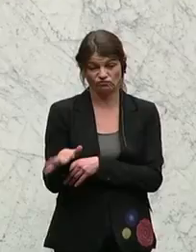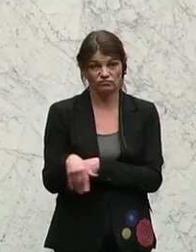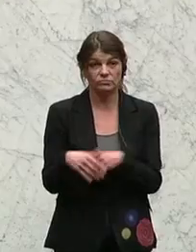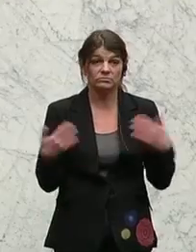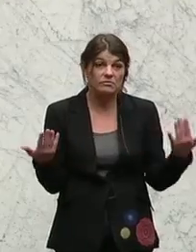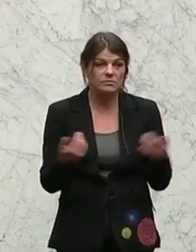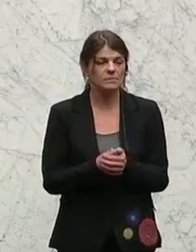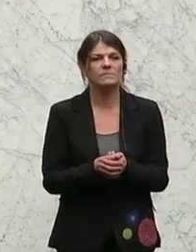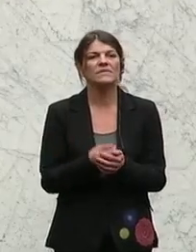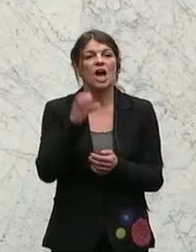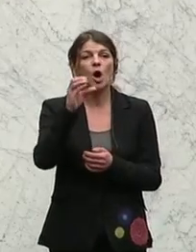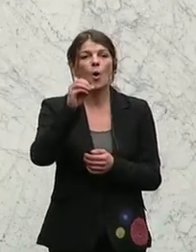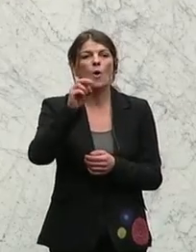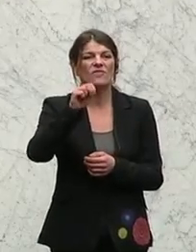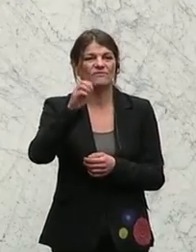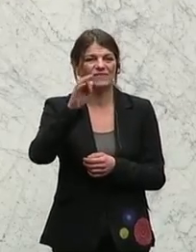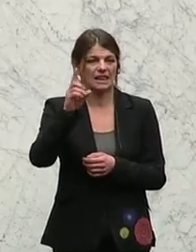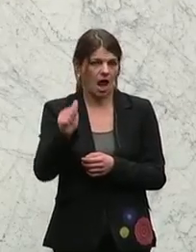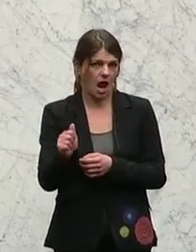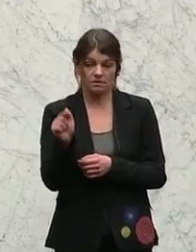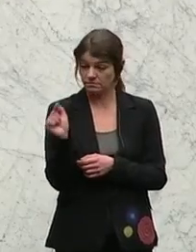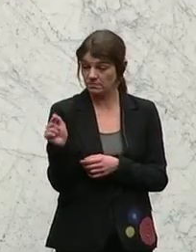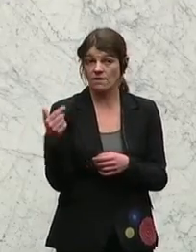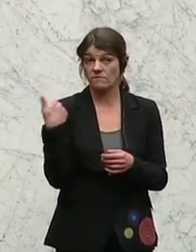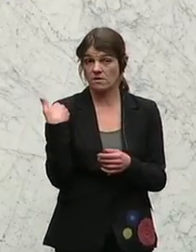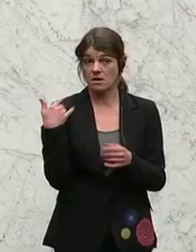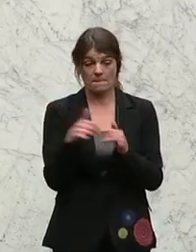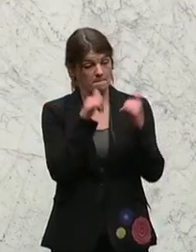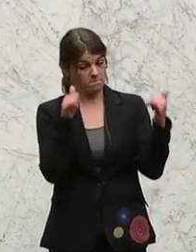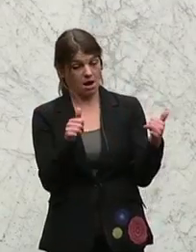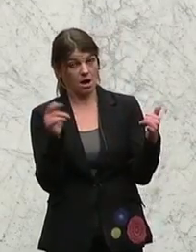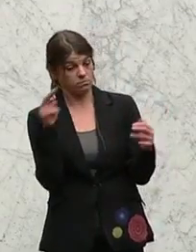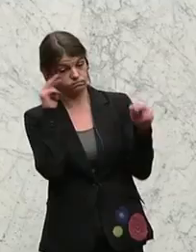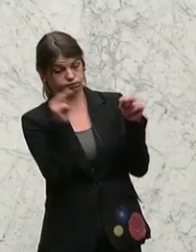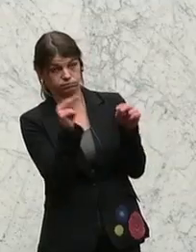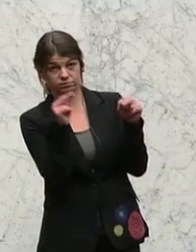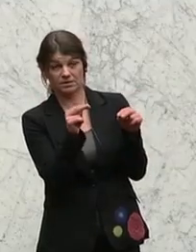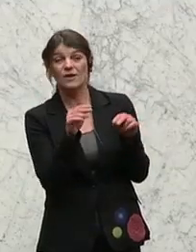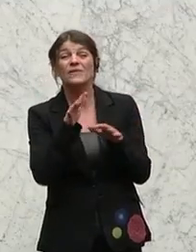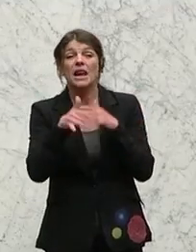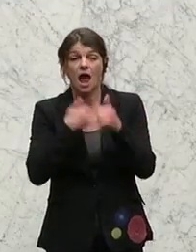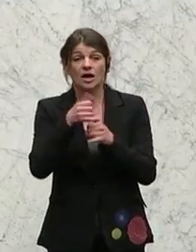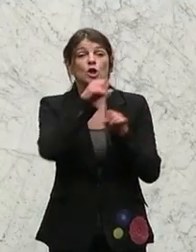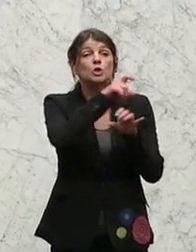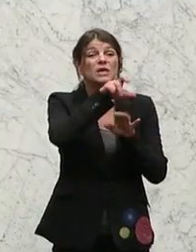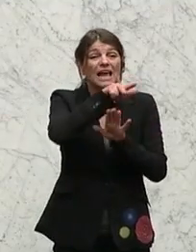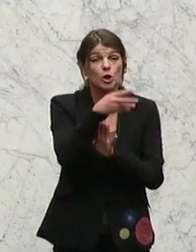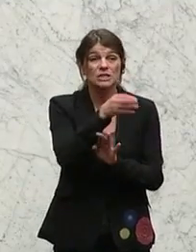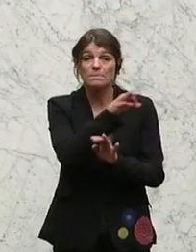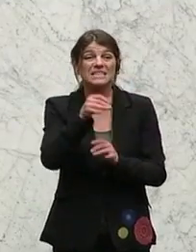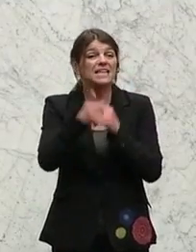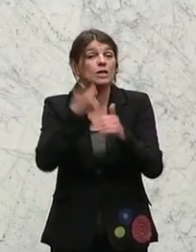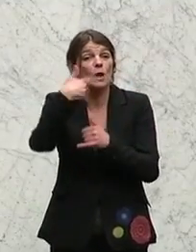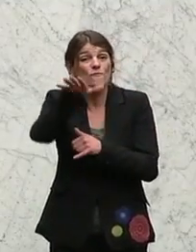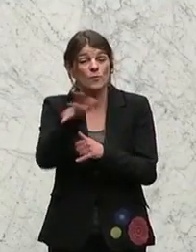Die Confida hat die Bank über viele Jahre, nämlich von 1993 bis 2005,